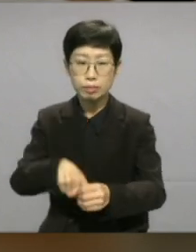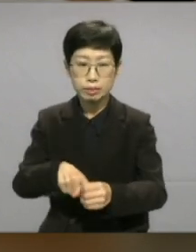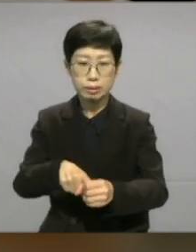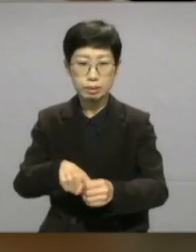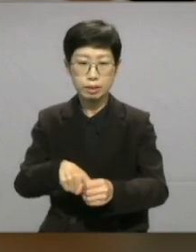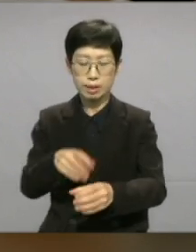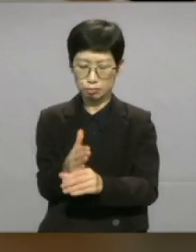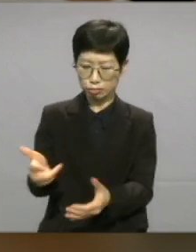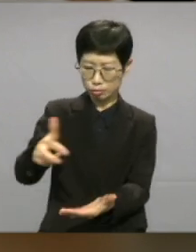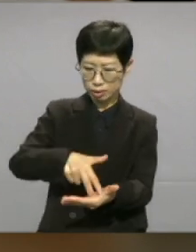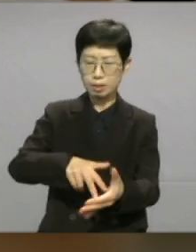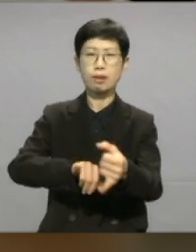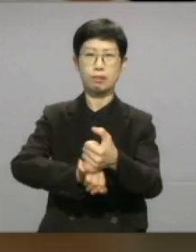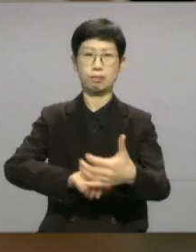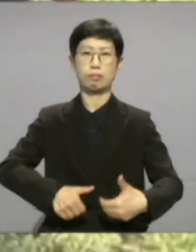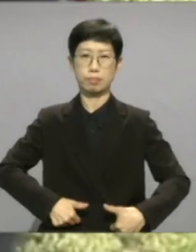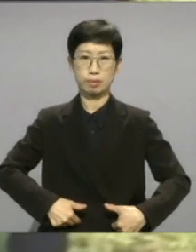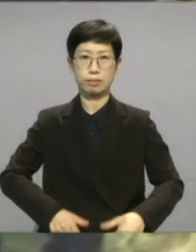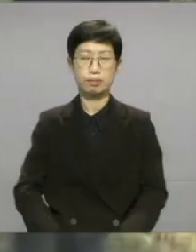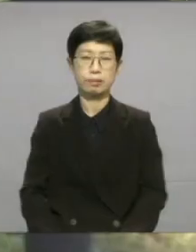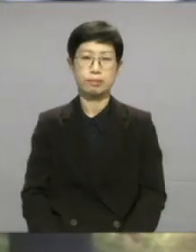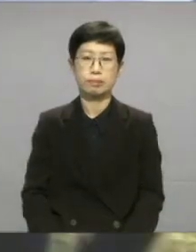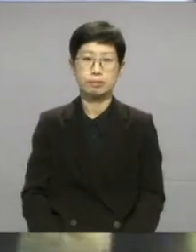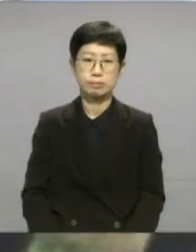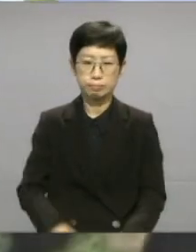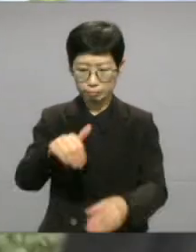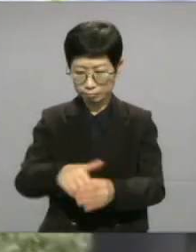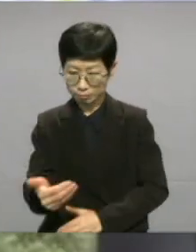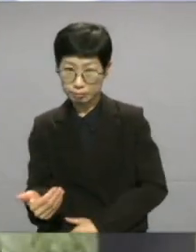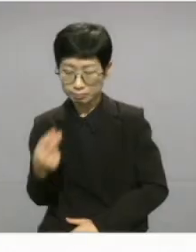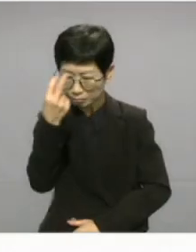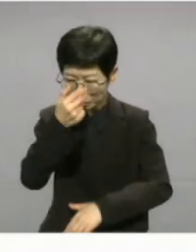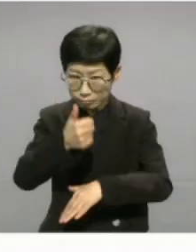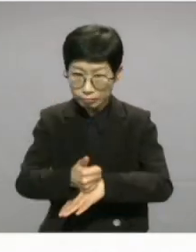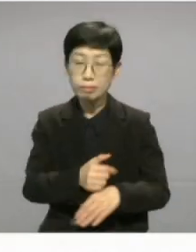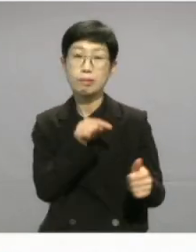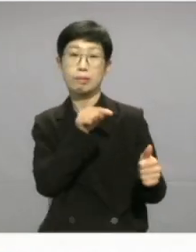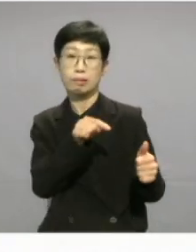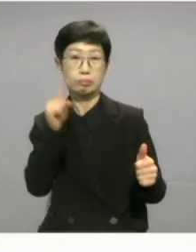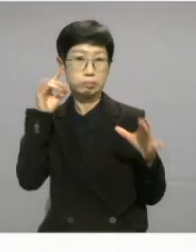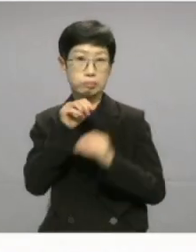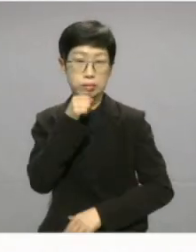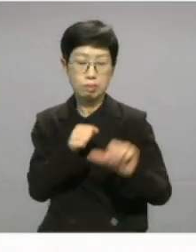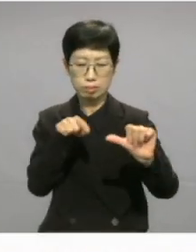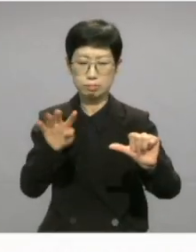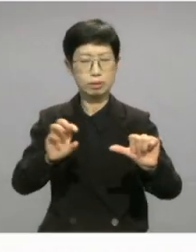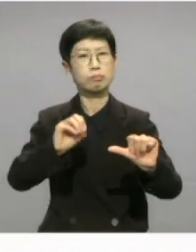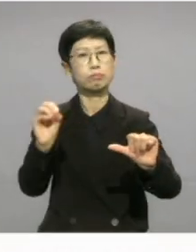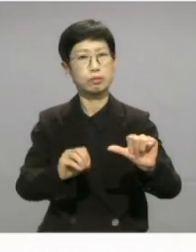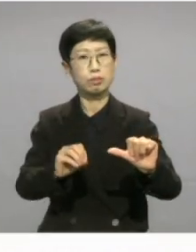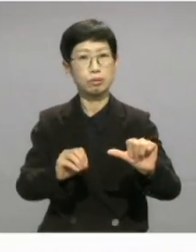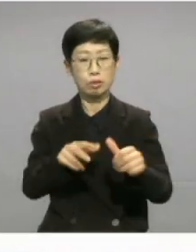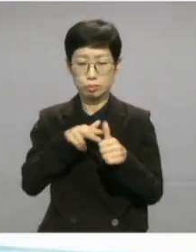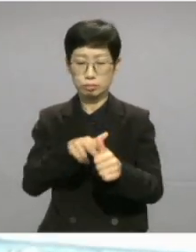dintr-o neutralitate absolut necesară. 선거 전 여론조사에서 제오르제스쿠는 지지율 5.4%로